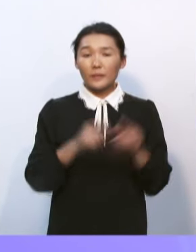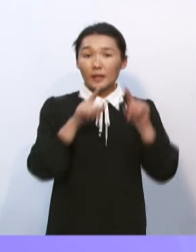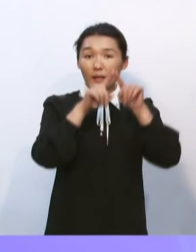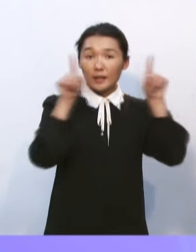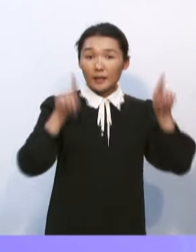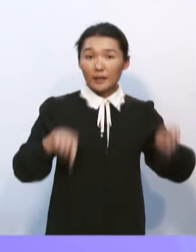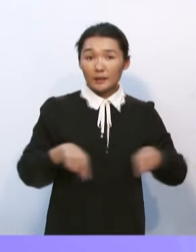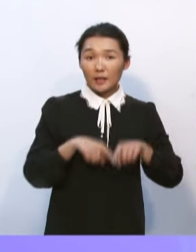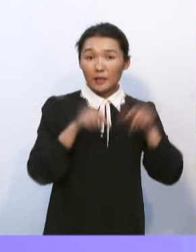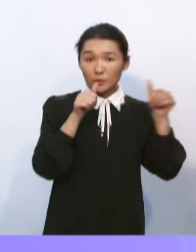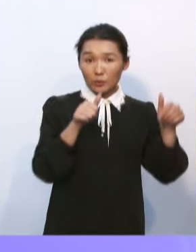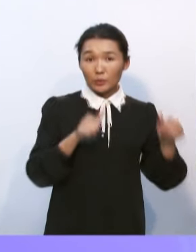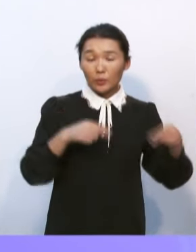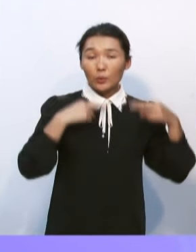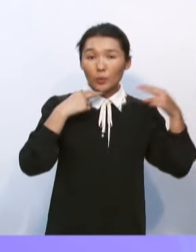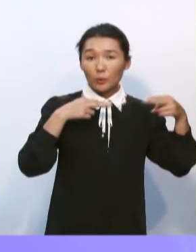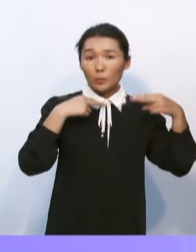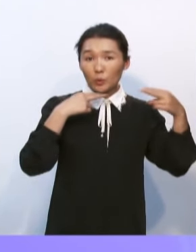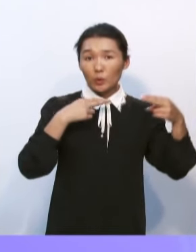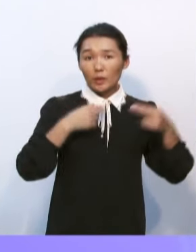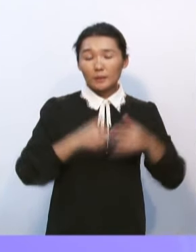Ekrandagı sürötkö köngül burgula.